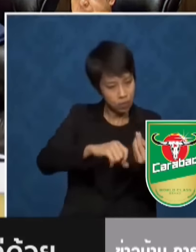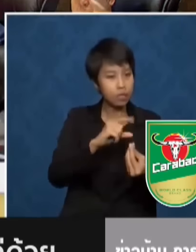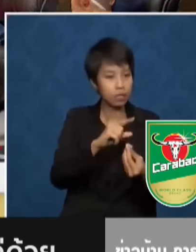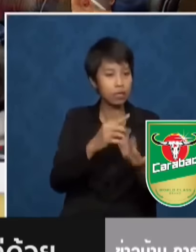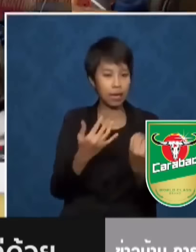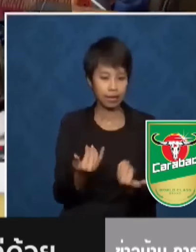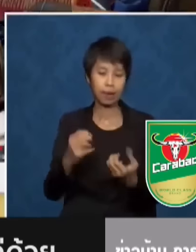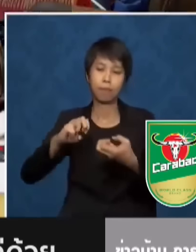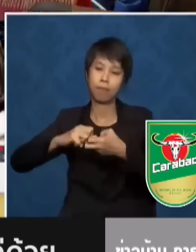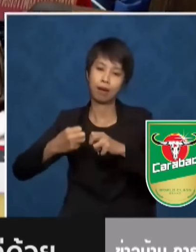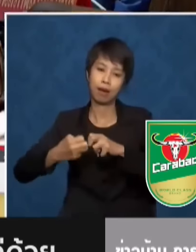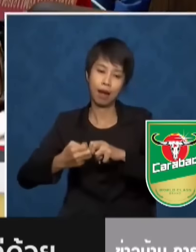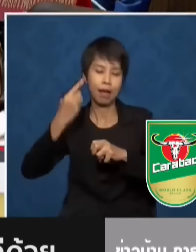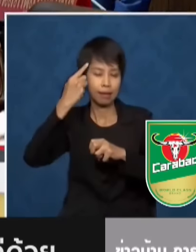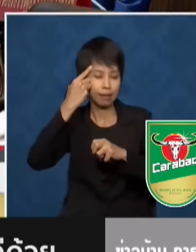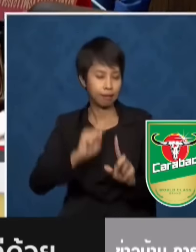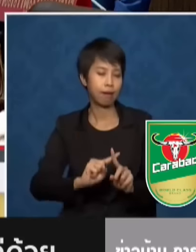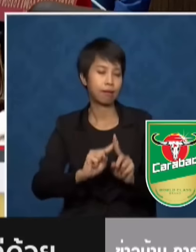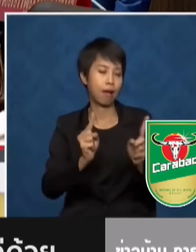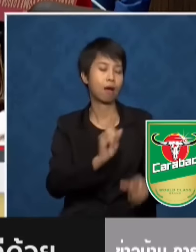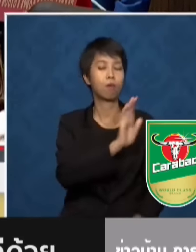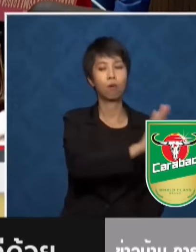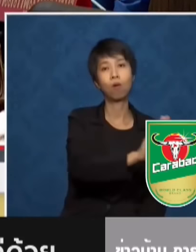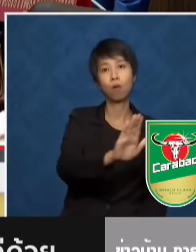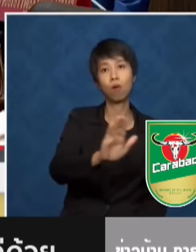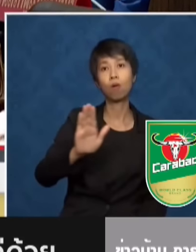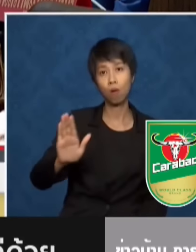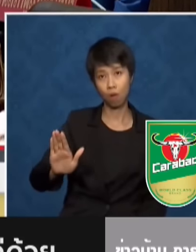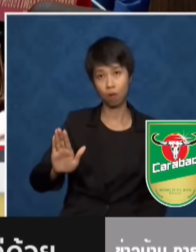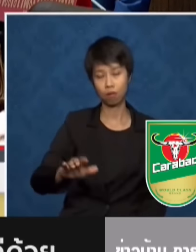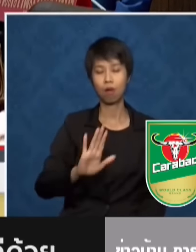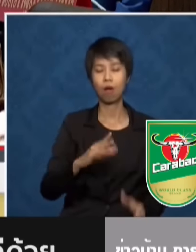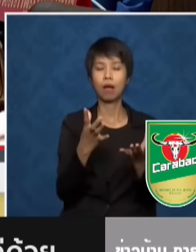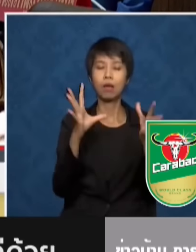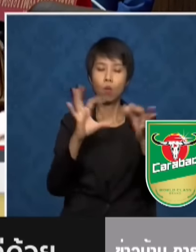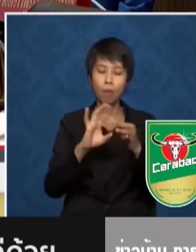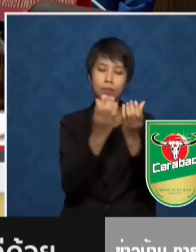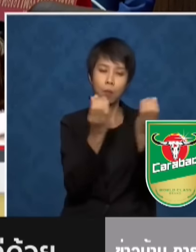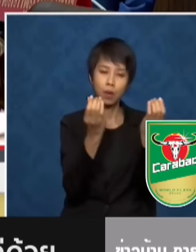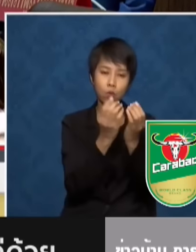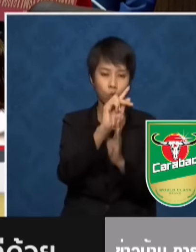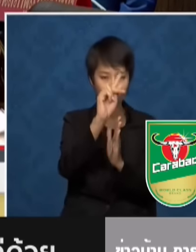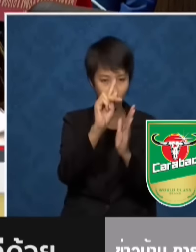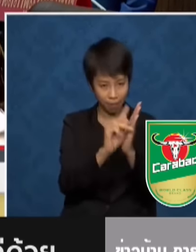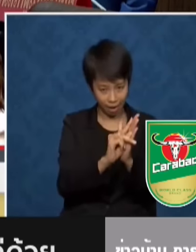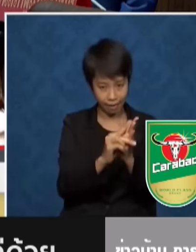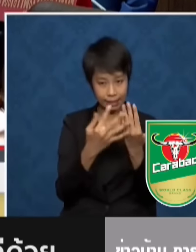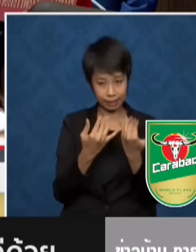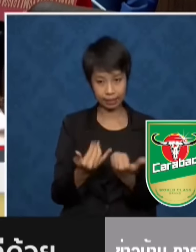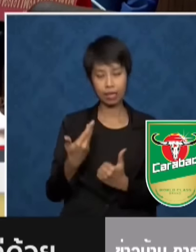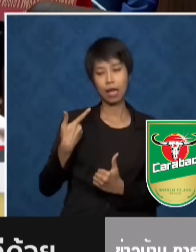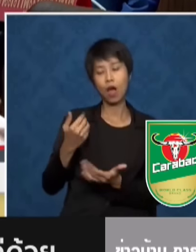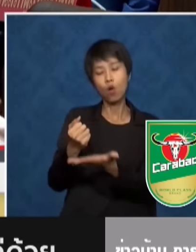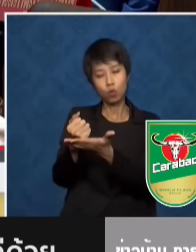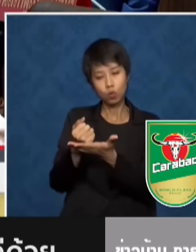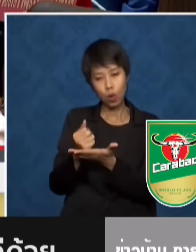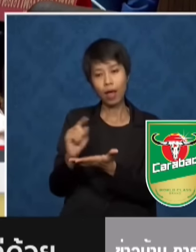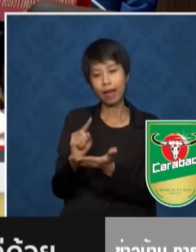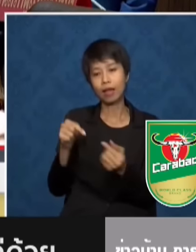ความเห็นที่แตกต่างในเรื่องรัฐธรรมนูญรวมทั้งการฟื้นฟูหลักนิติธรรม